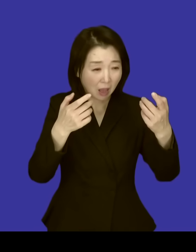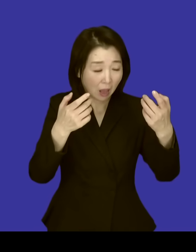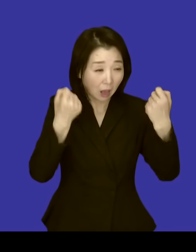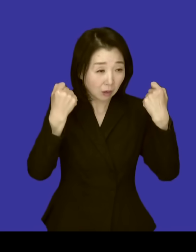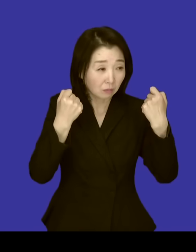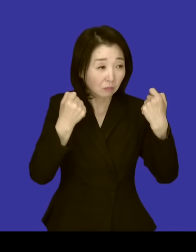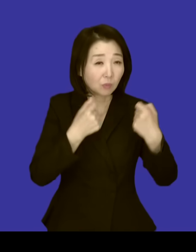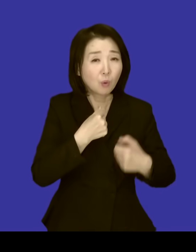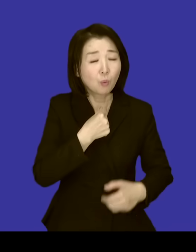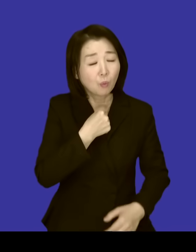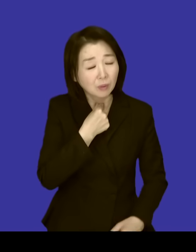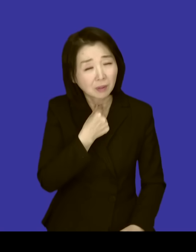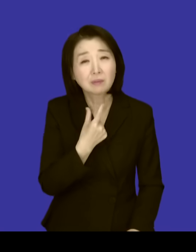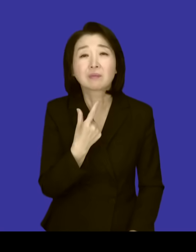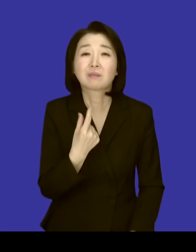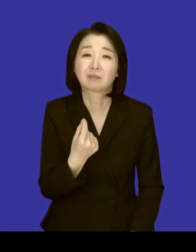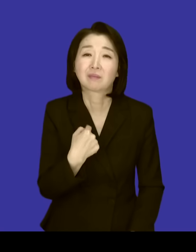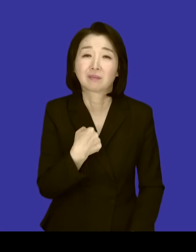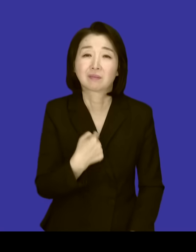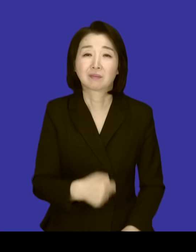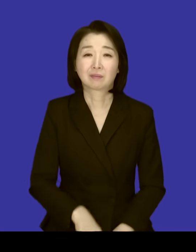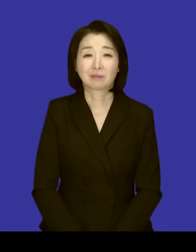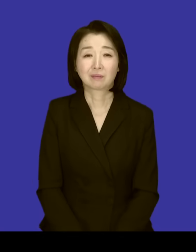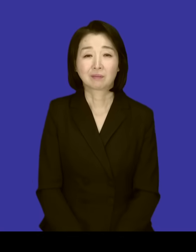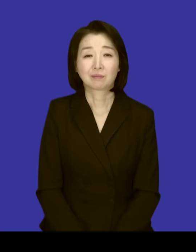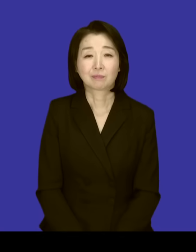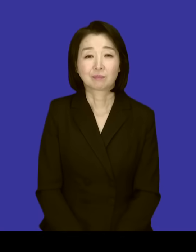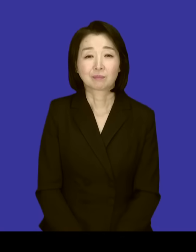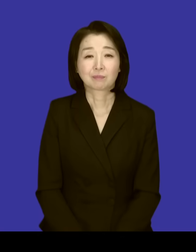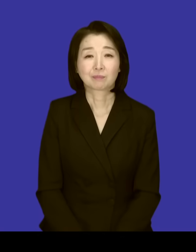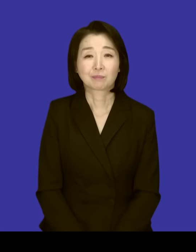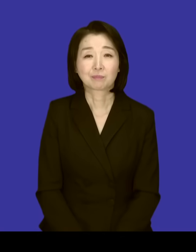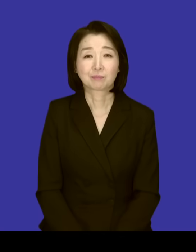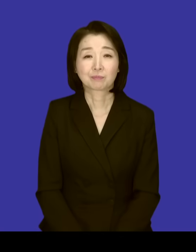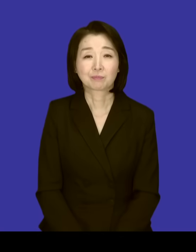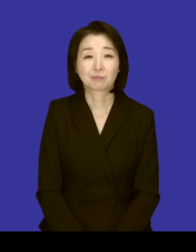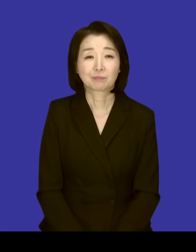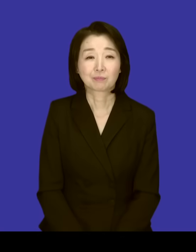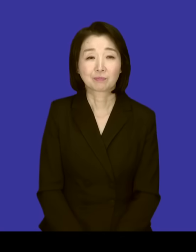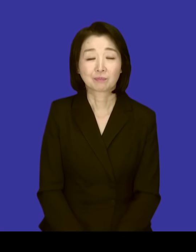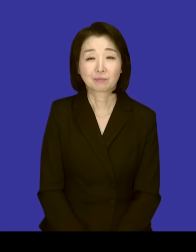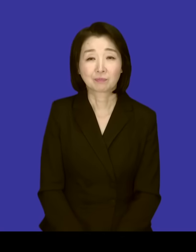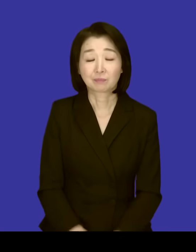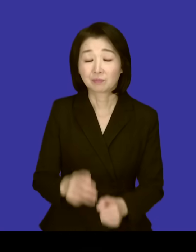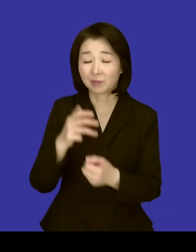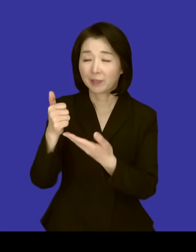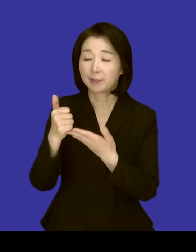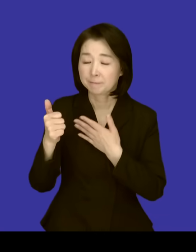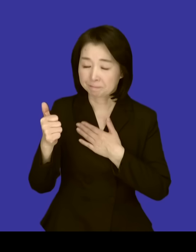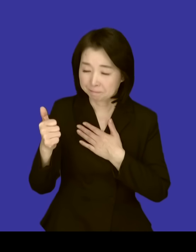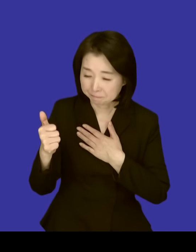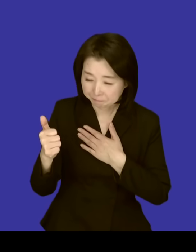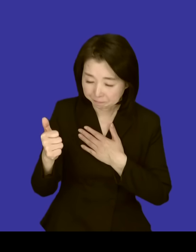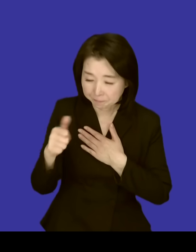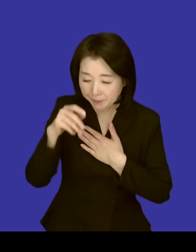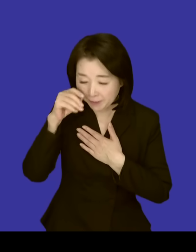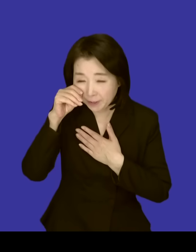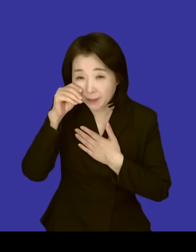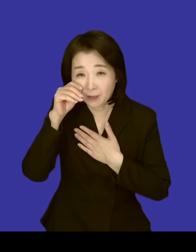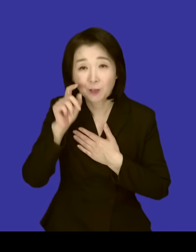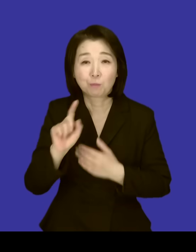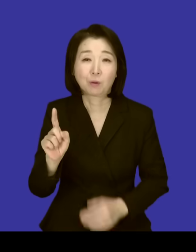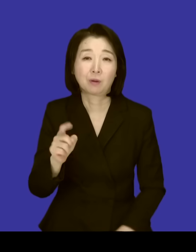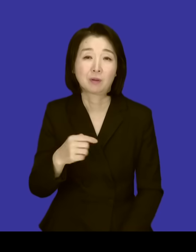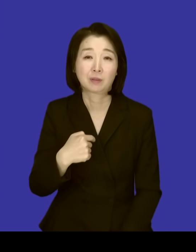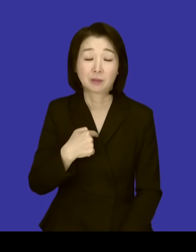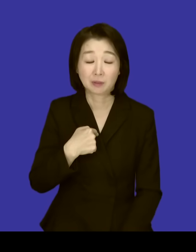너무 목매고 있었구나 생각이 확 드는 거예요. 그래서 아, 하나님 알겠습니다. 저는